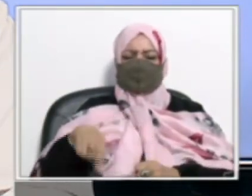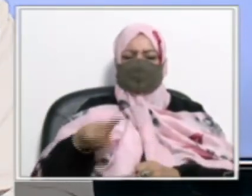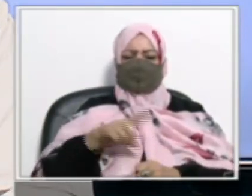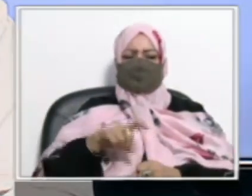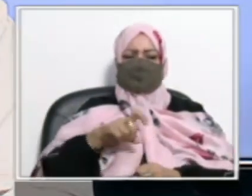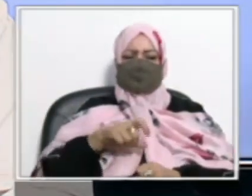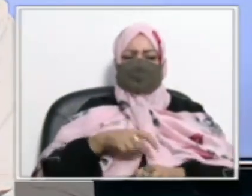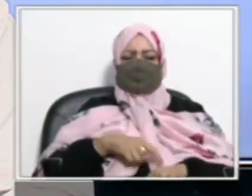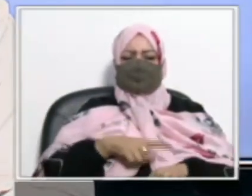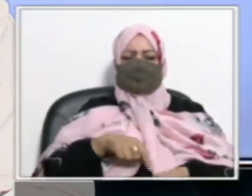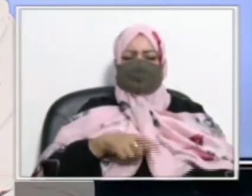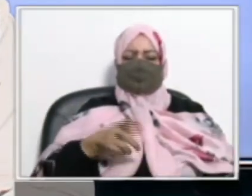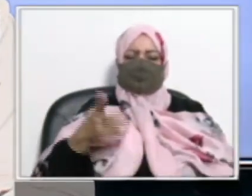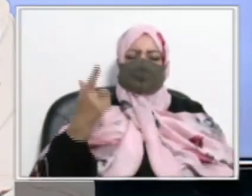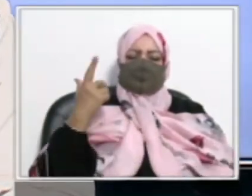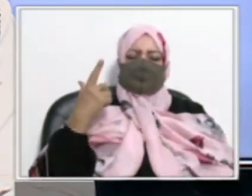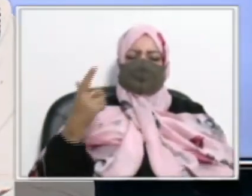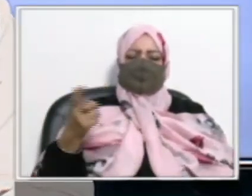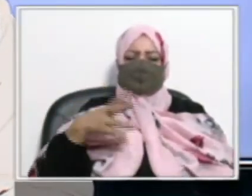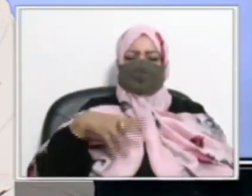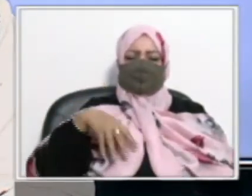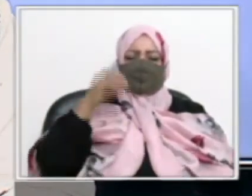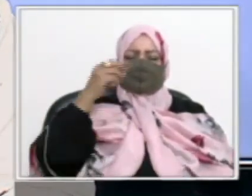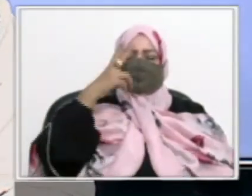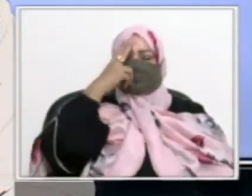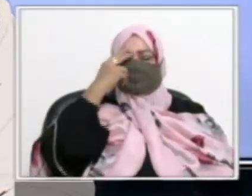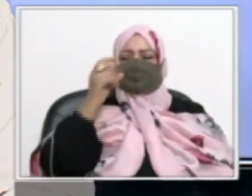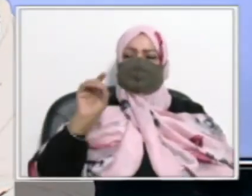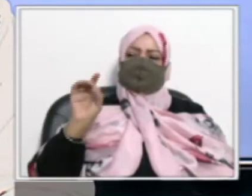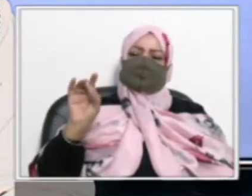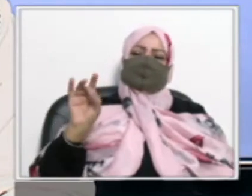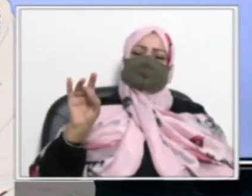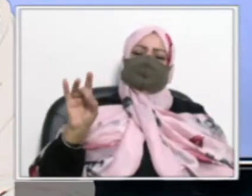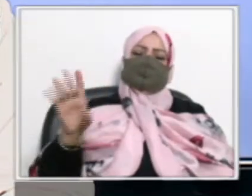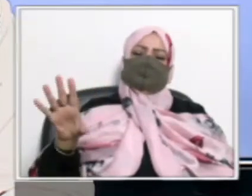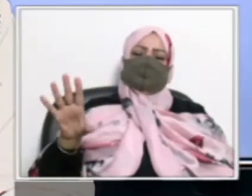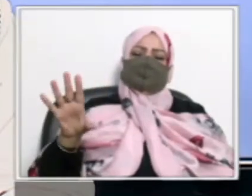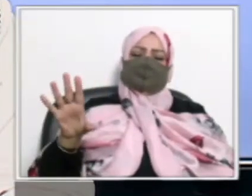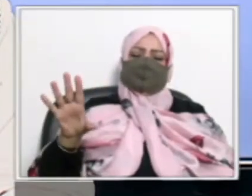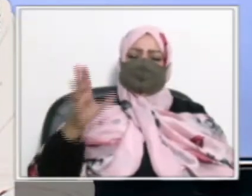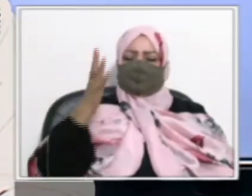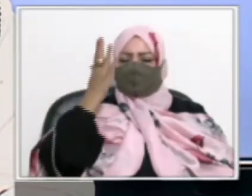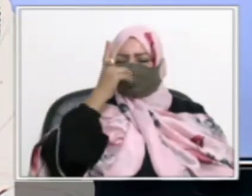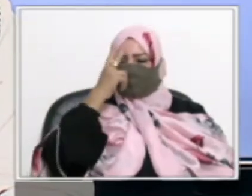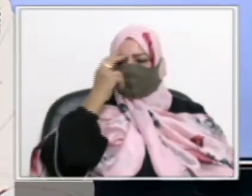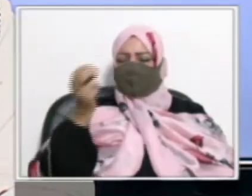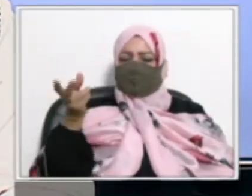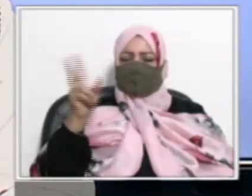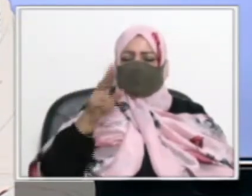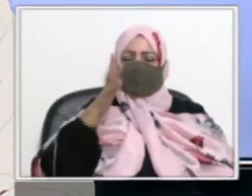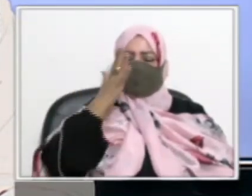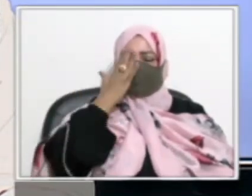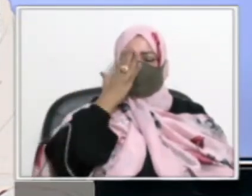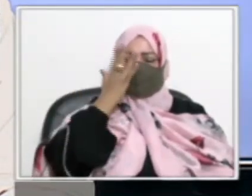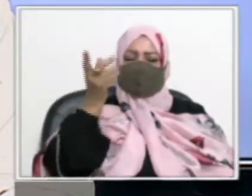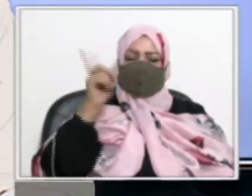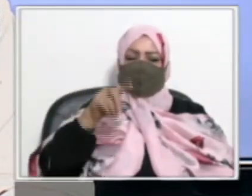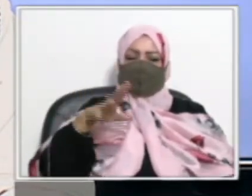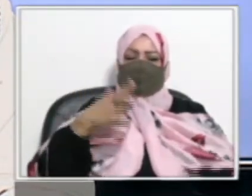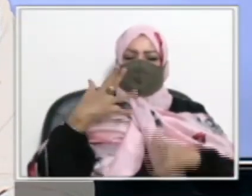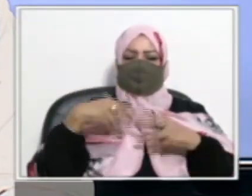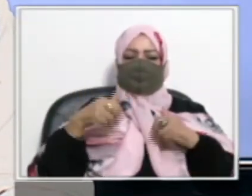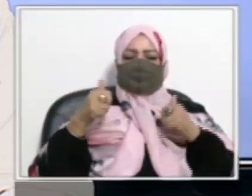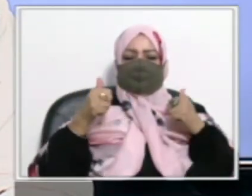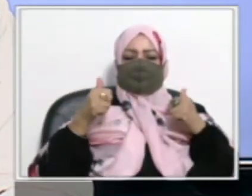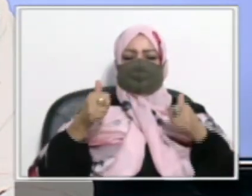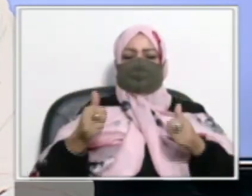إذا نجوت من فتنة الحياة ومن فتنة الدجال ومن فتنة الموت، تدعو بأن ينجيك الله عز